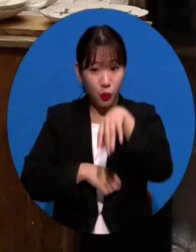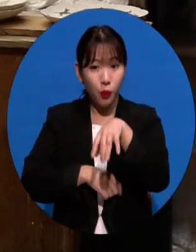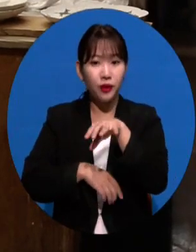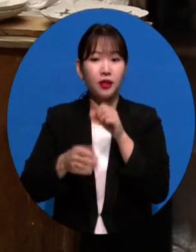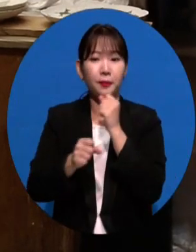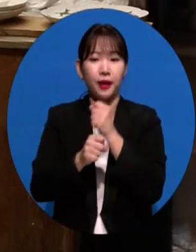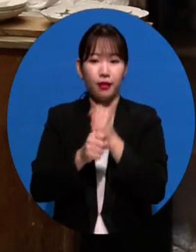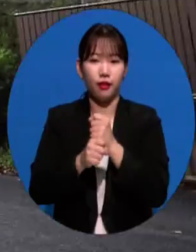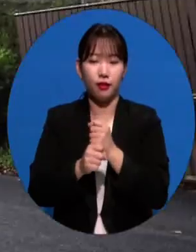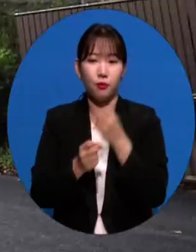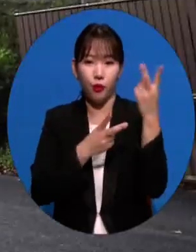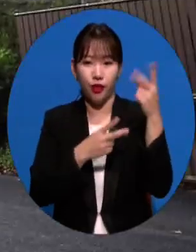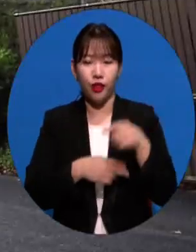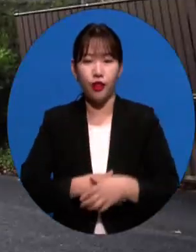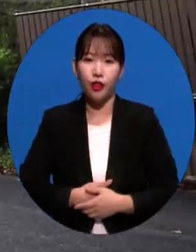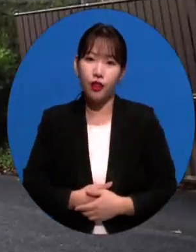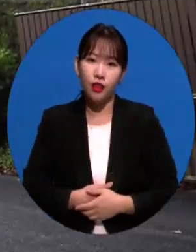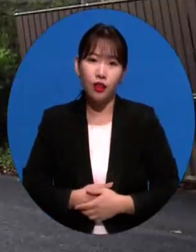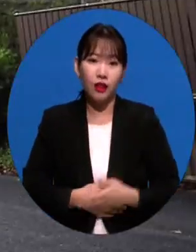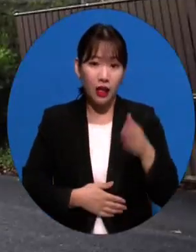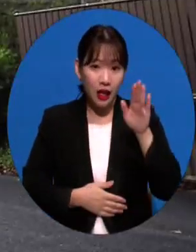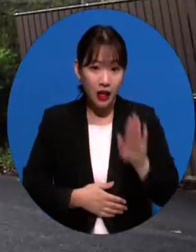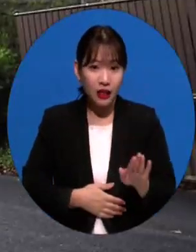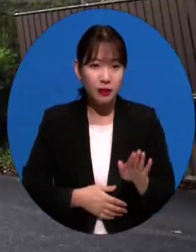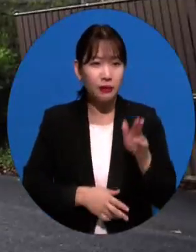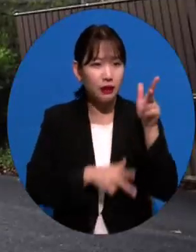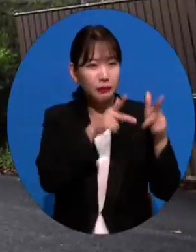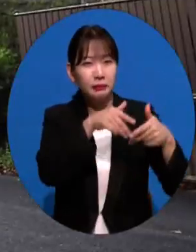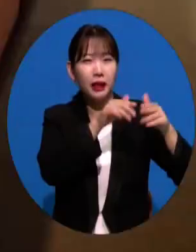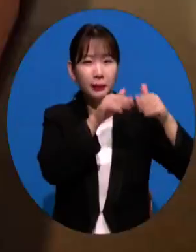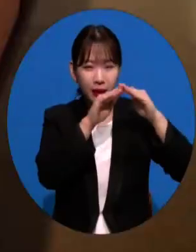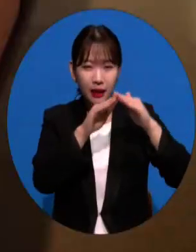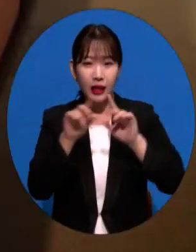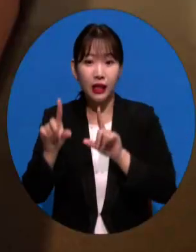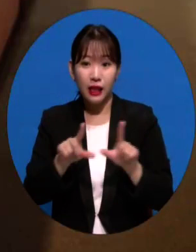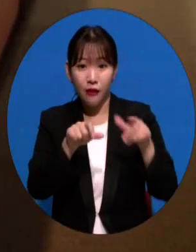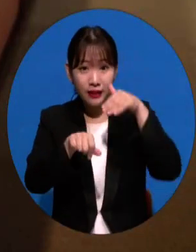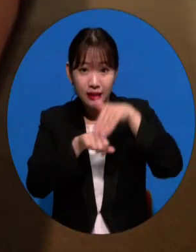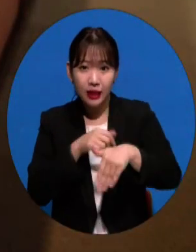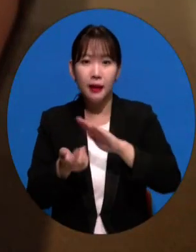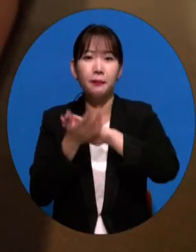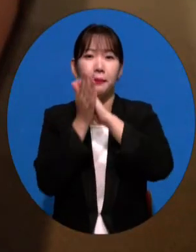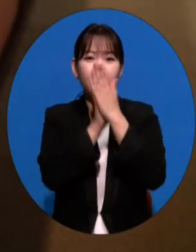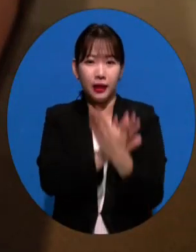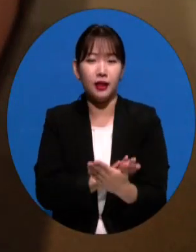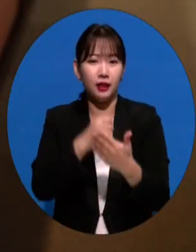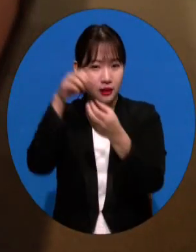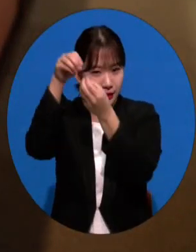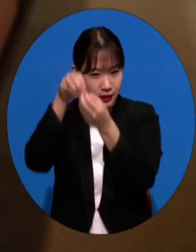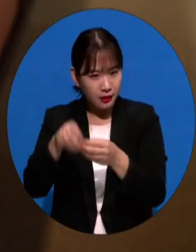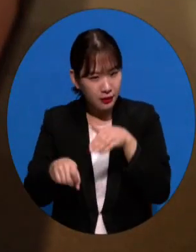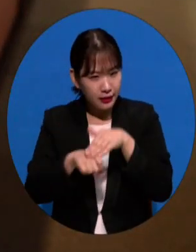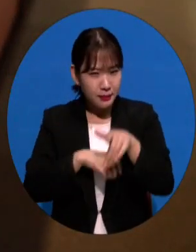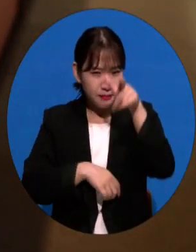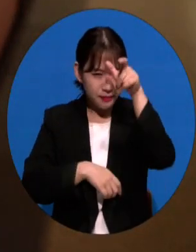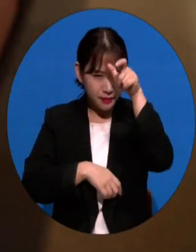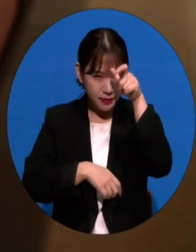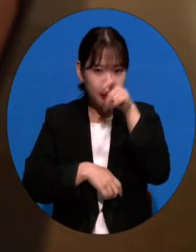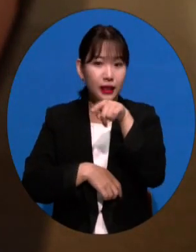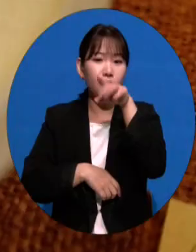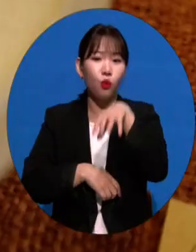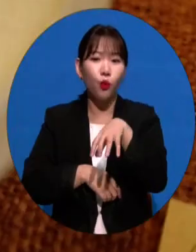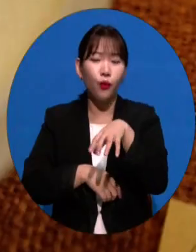이곳에서 생산됐습니다. 그러나 산업화 물결과 생활 양식의 변화로 전통 방식을 고집하던